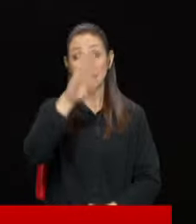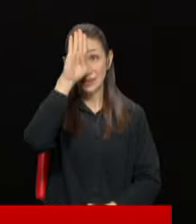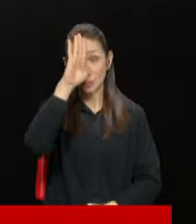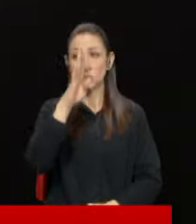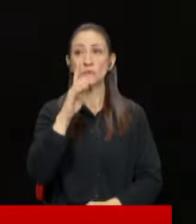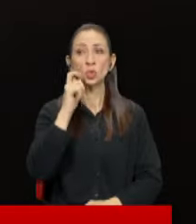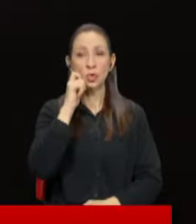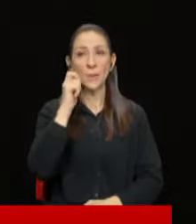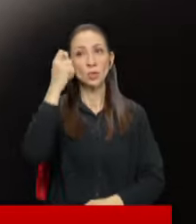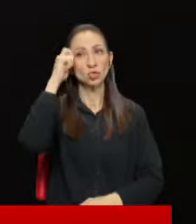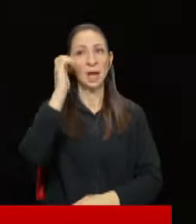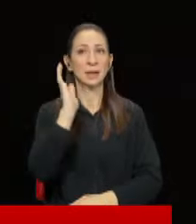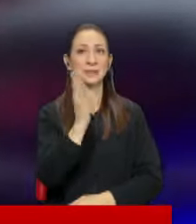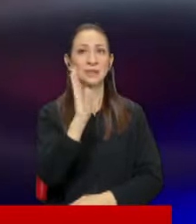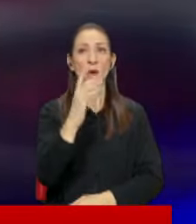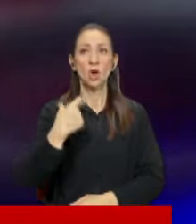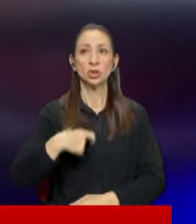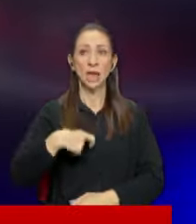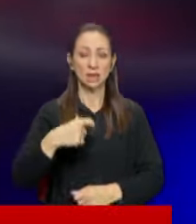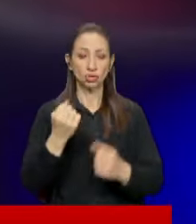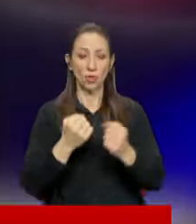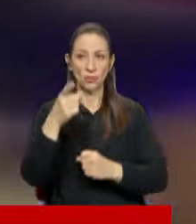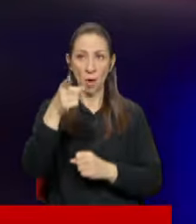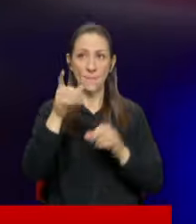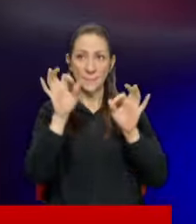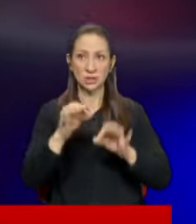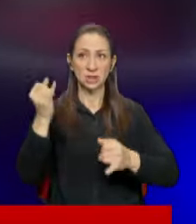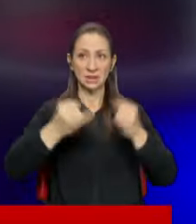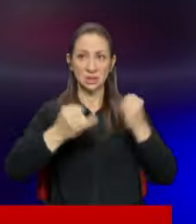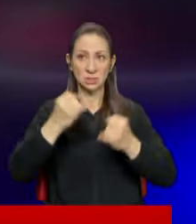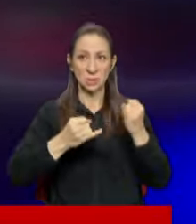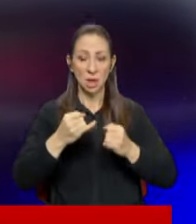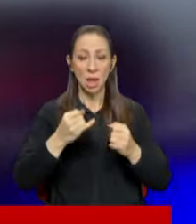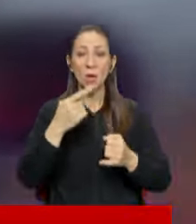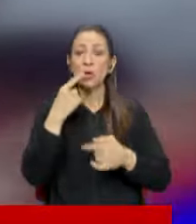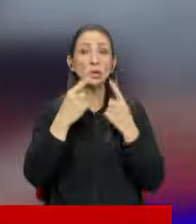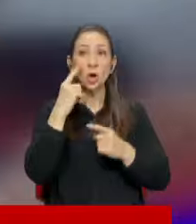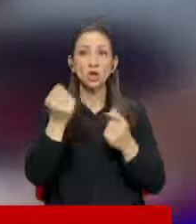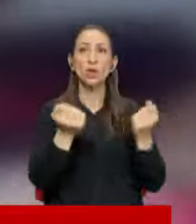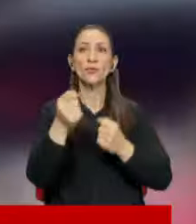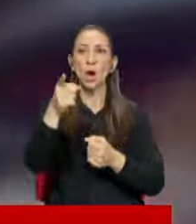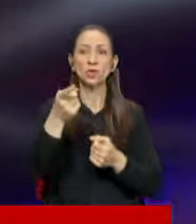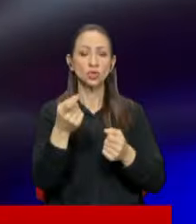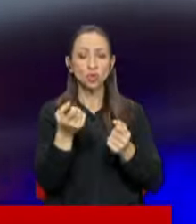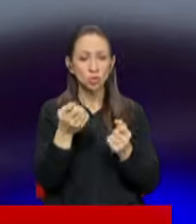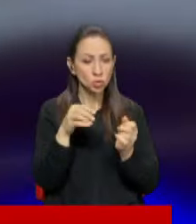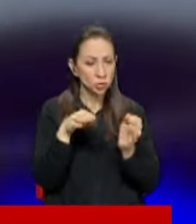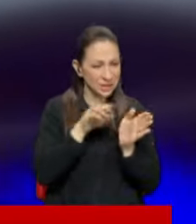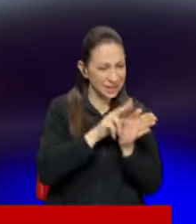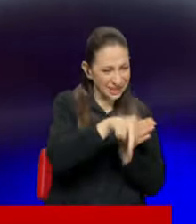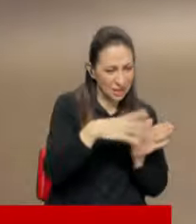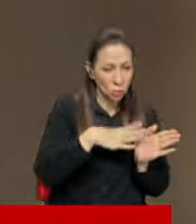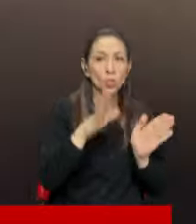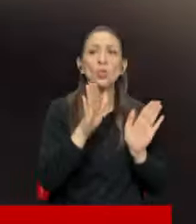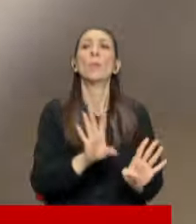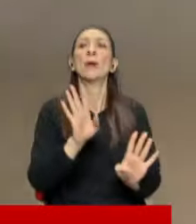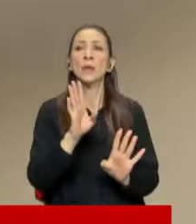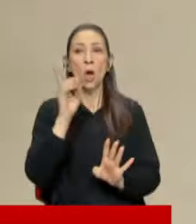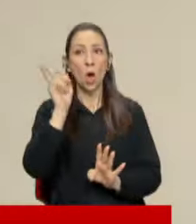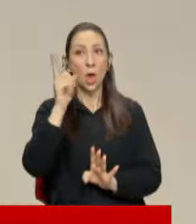İstanbul'da Sultanbeyli Üsküdar seferini yapan özel halk otobüsünde başladı tartışma. İddiaya göre otobüs şoförü durağa girmedi. Yolculardan